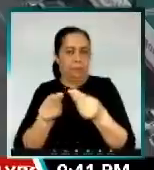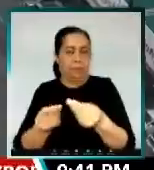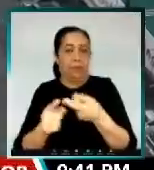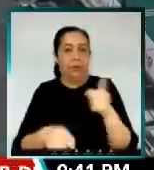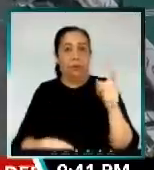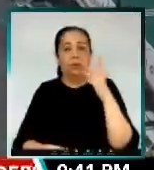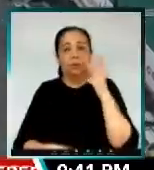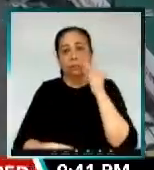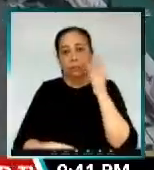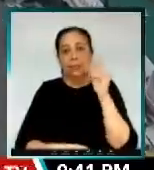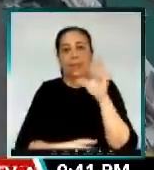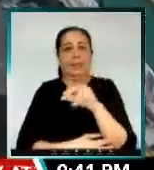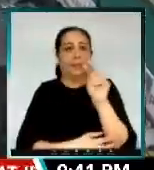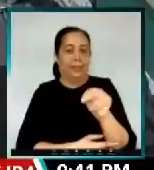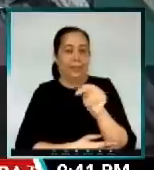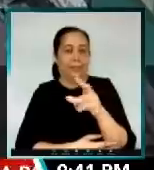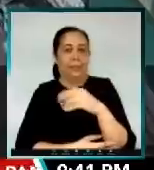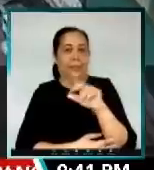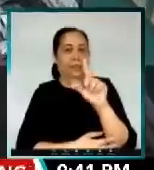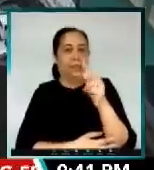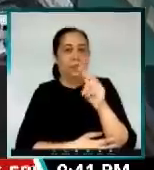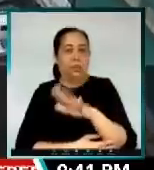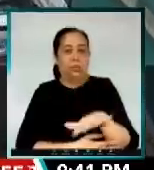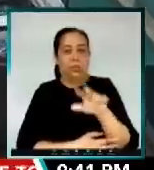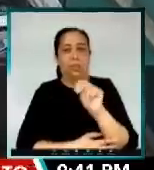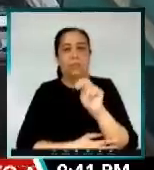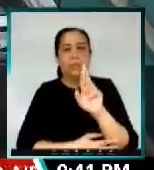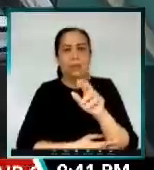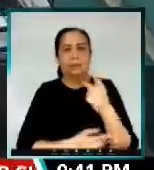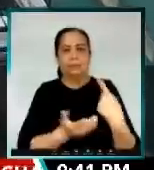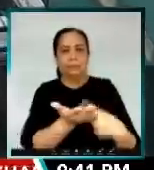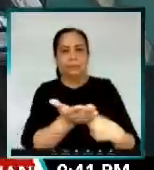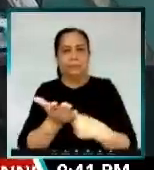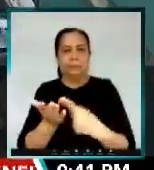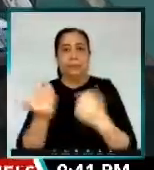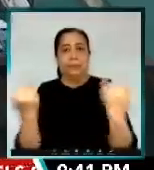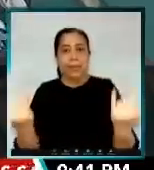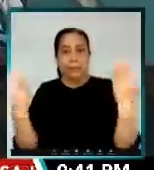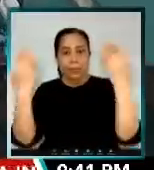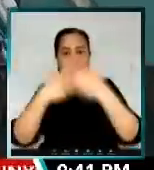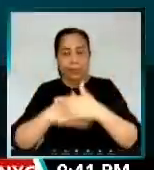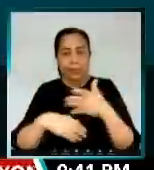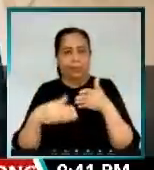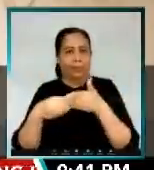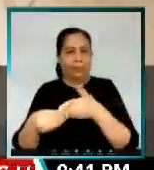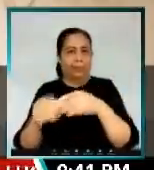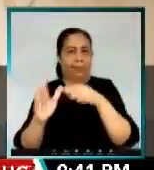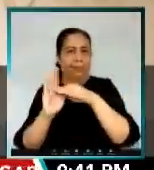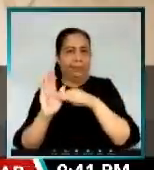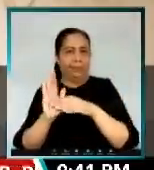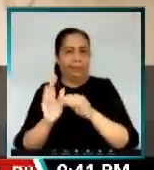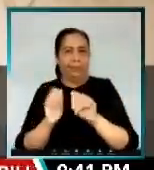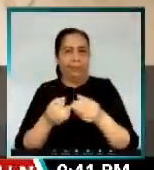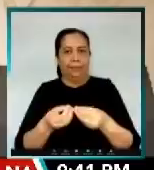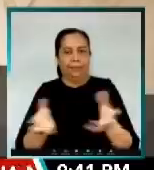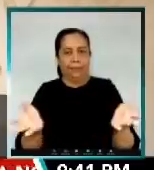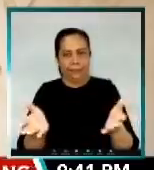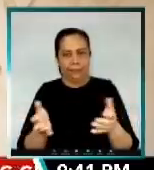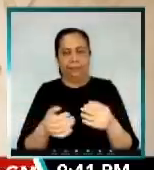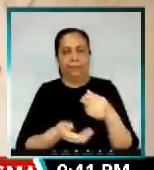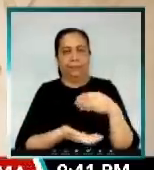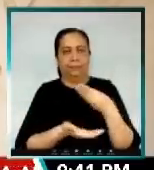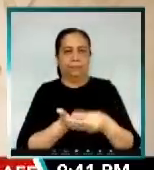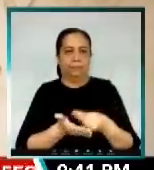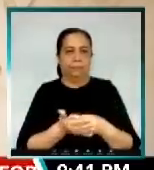pangangailangan? Ang mga LGU sa NCR, pag-uusapan ngayong gabi ang guidelines sa pamamahagi ng ayuda. Whether it will be